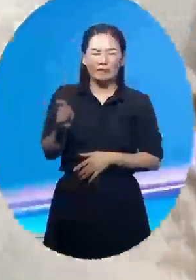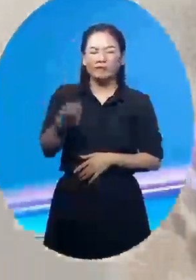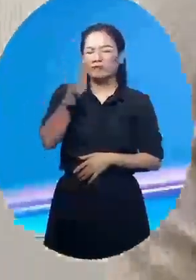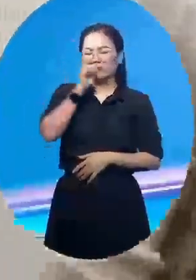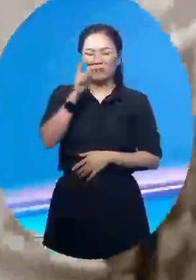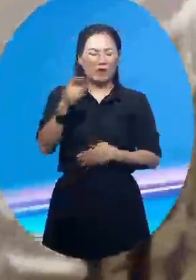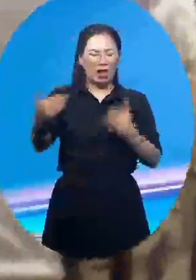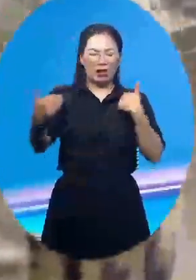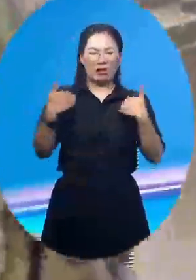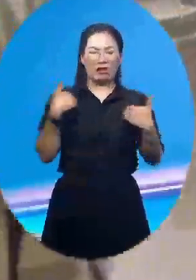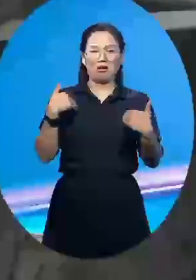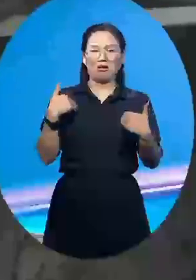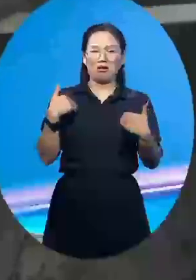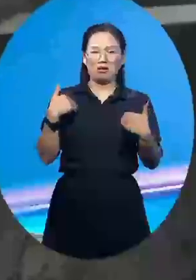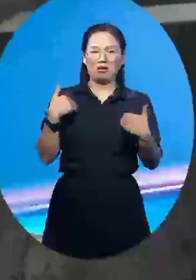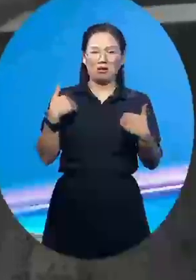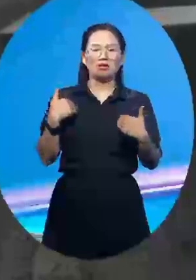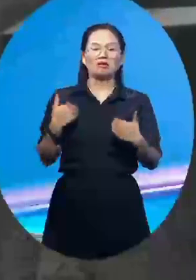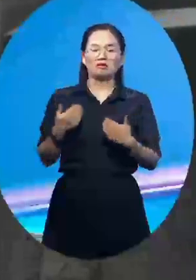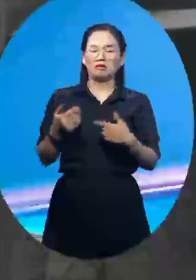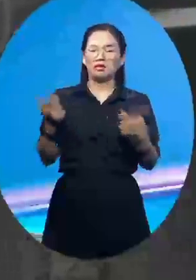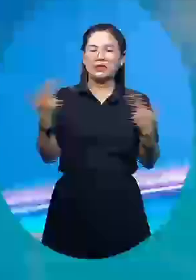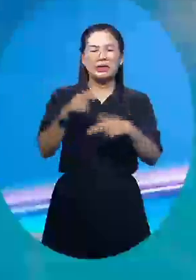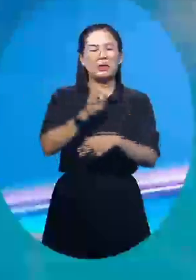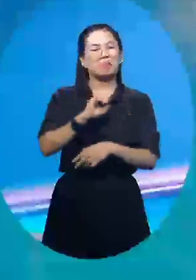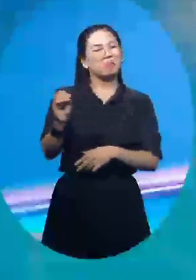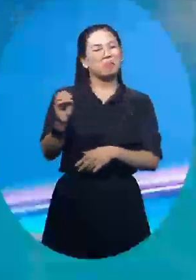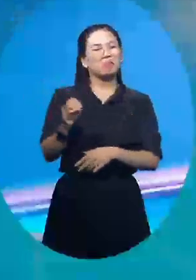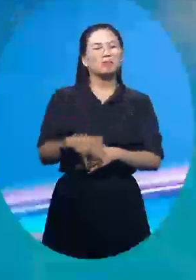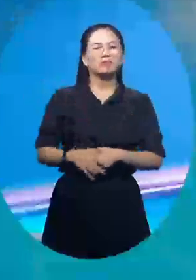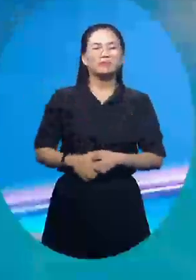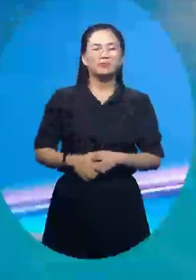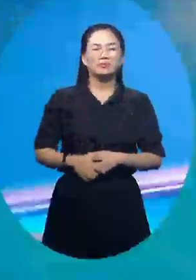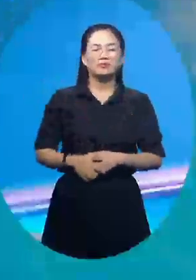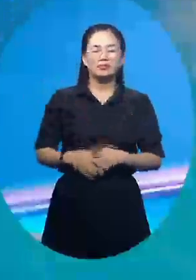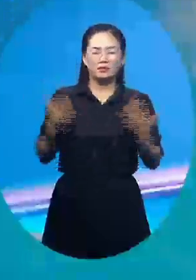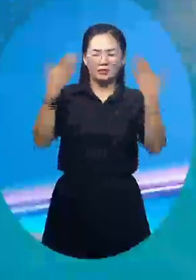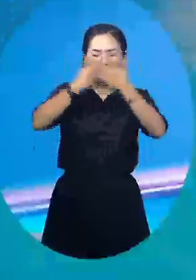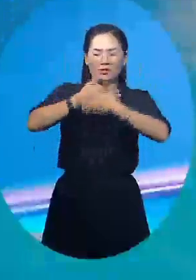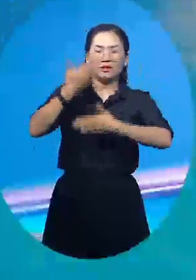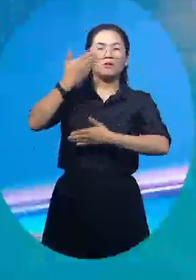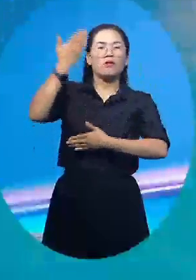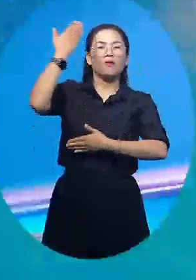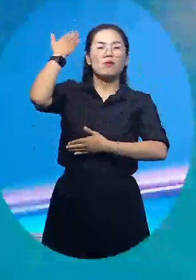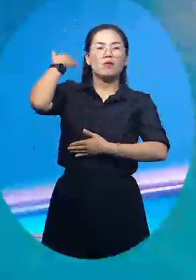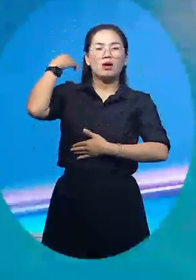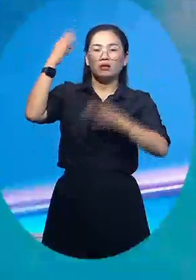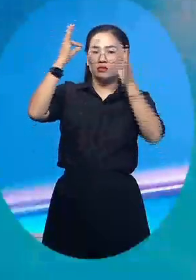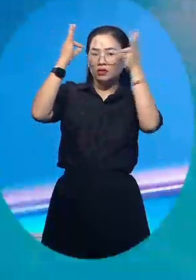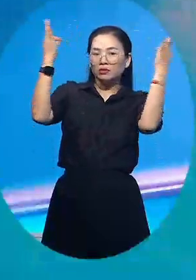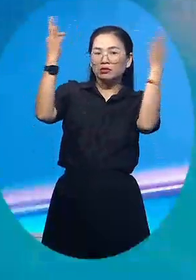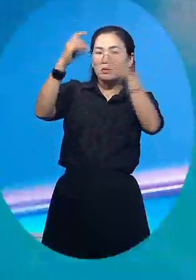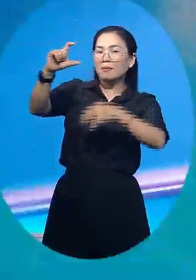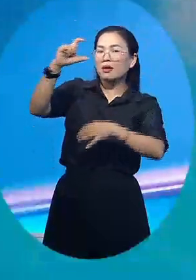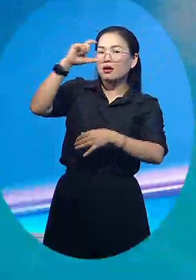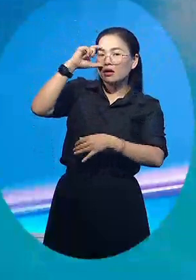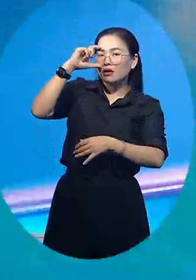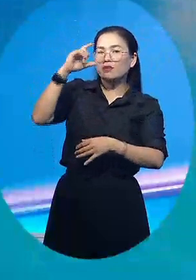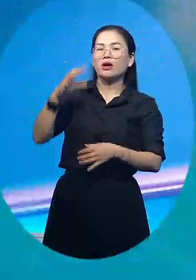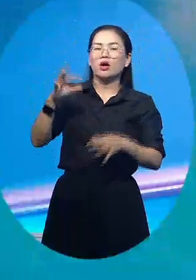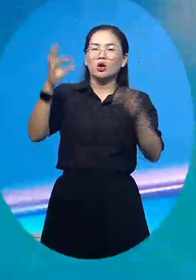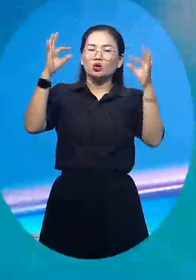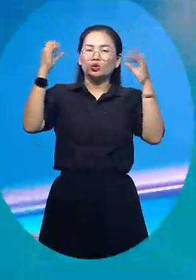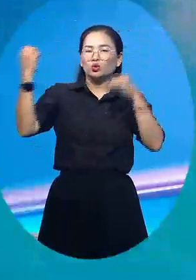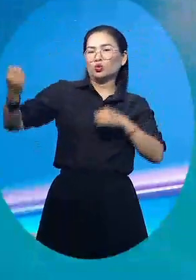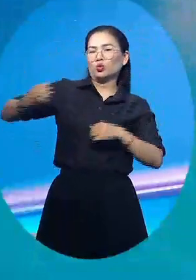sẽ không ảnh hưởng đáng kể đến cục diện chiến sự đêm qua theo giờ Việt Nam tổng thống Mỹ sau ba đình phải thủ tướng Ấn Độ